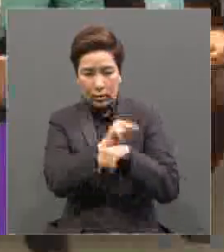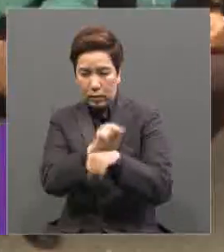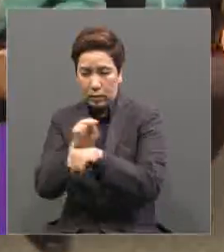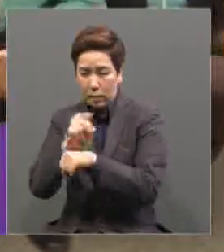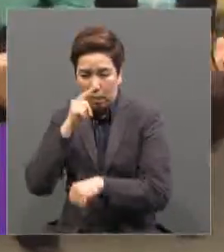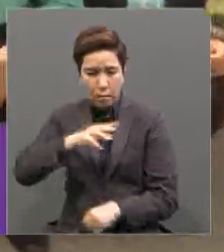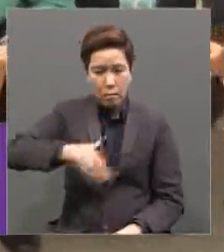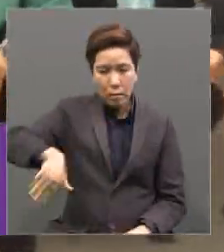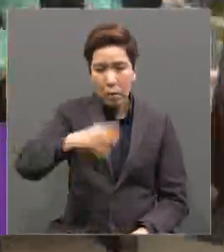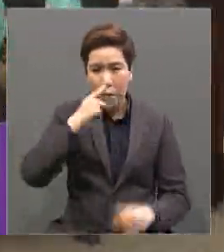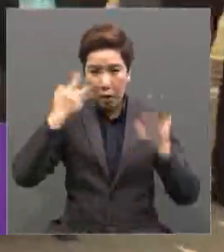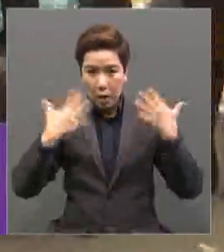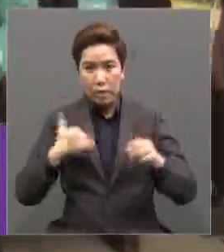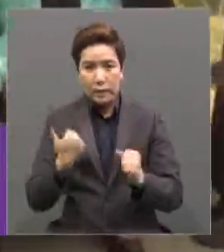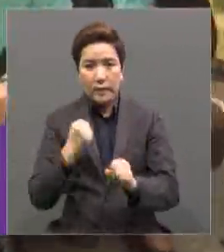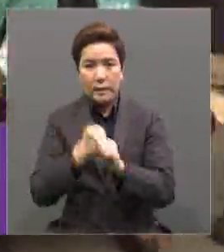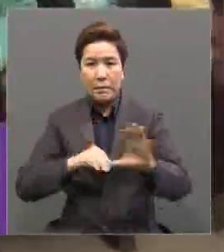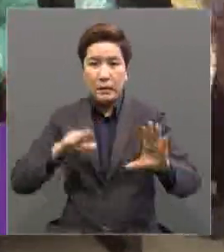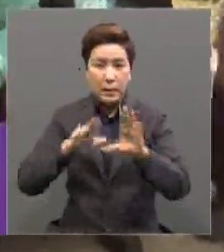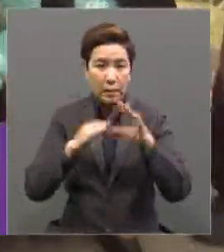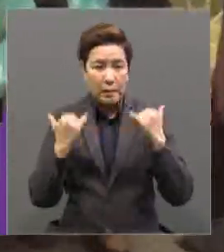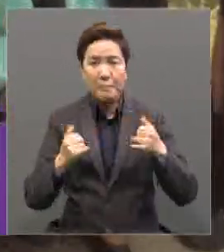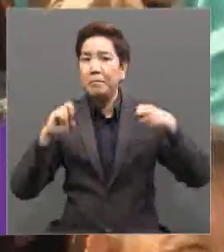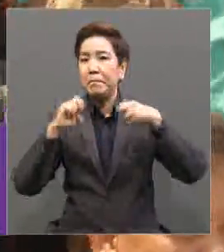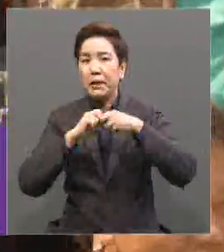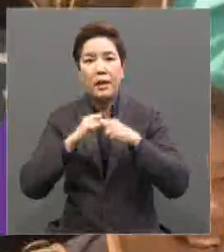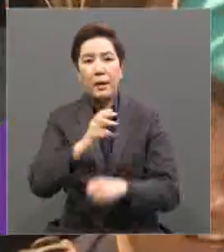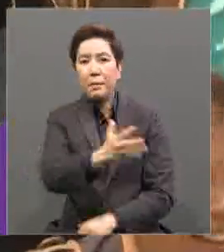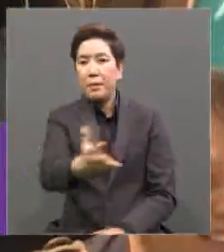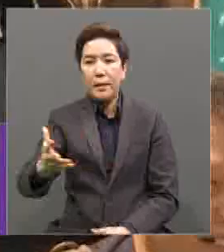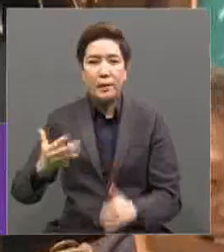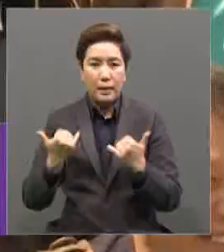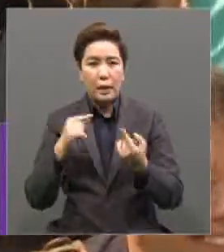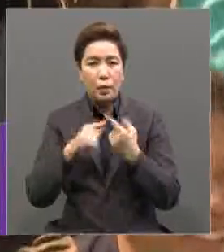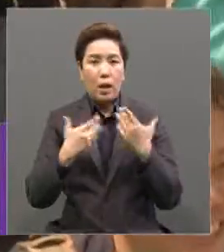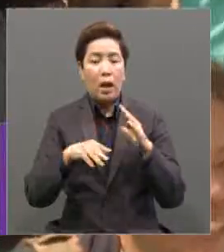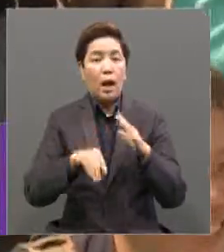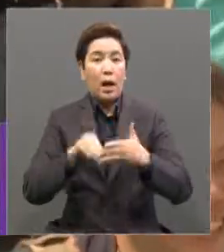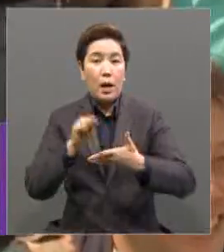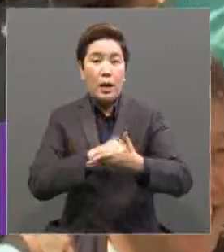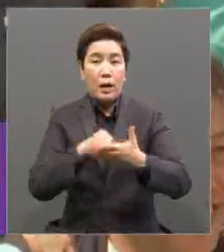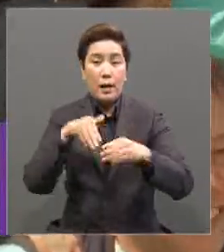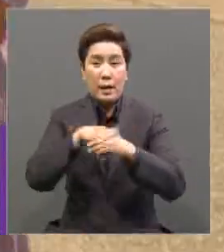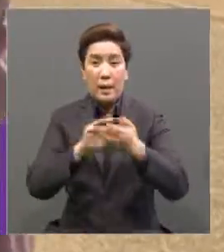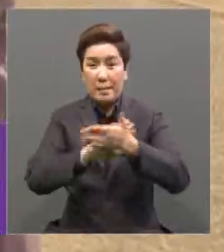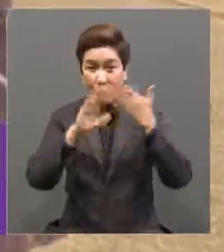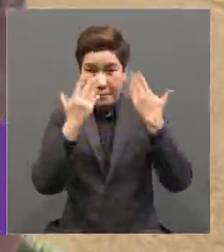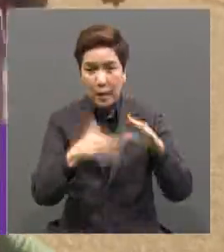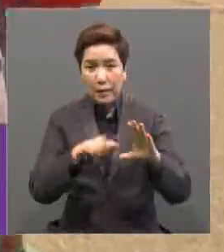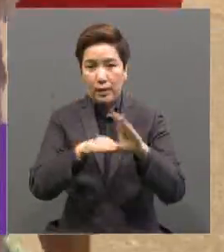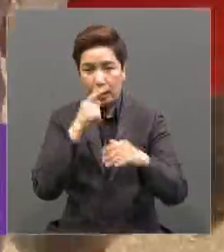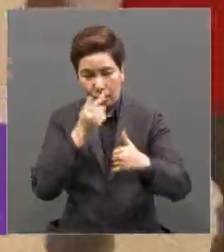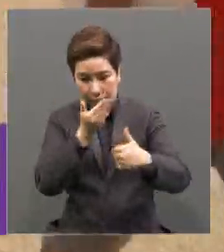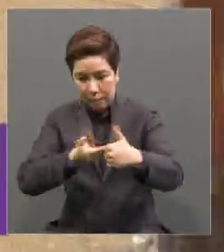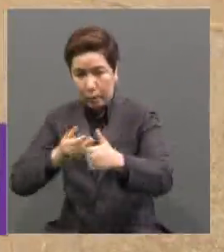ที่ต่างๆเชื่อว่าตลอดการรับสมัครจะไม่มีปัญหาครับส่วนขั้นตอนหลังปิดการรับสมัครจะตรวจสอบคุณสมบัติลักษณะต้องห้